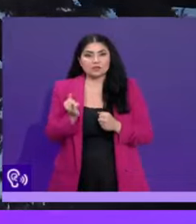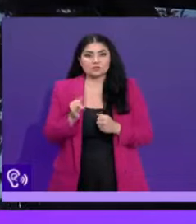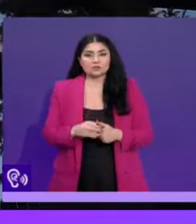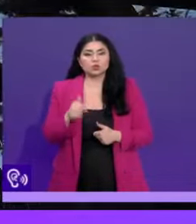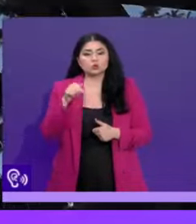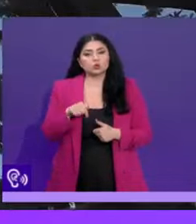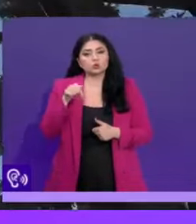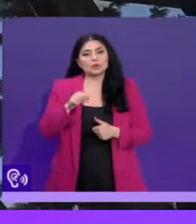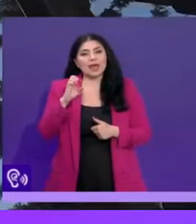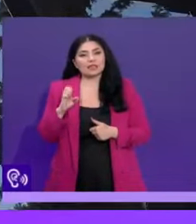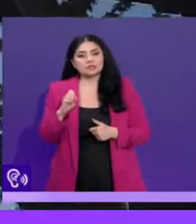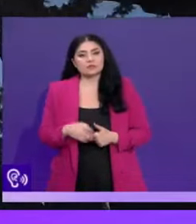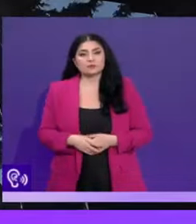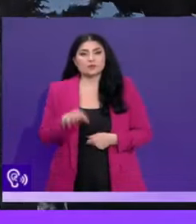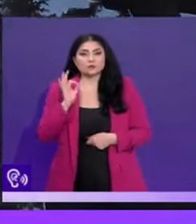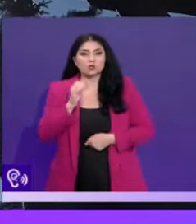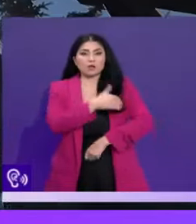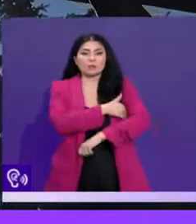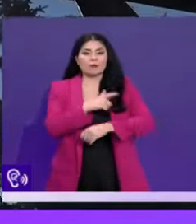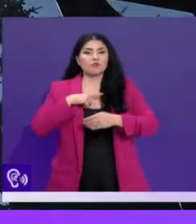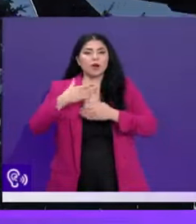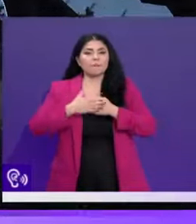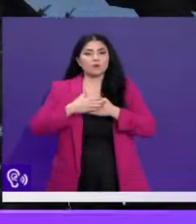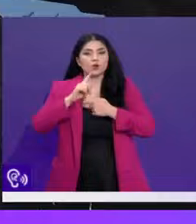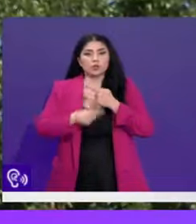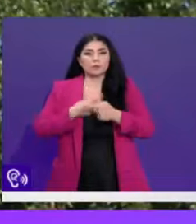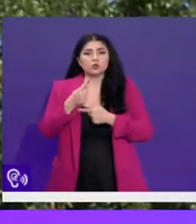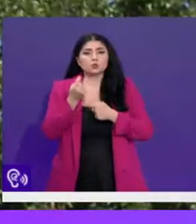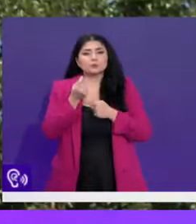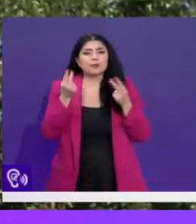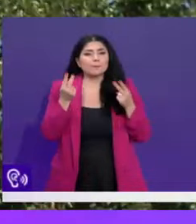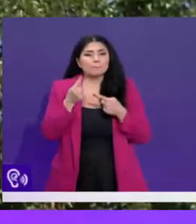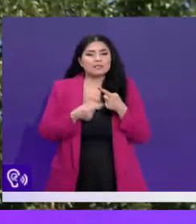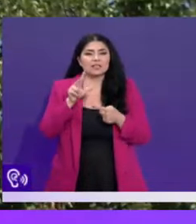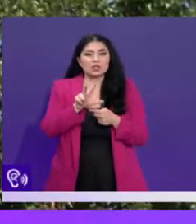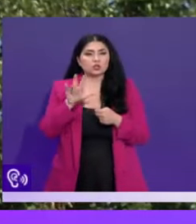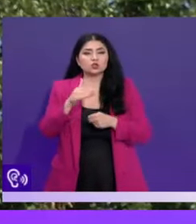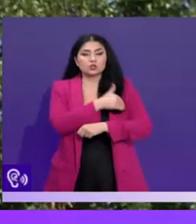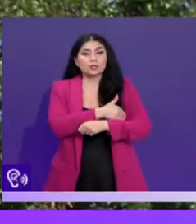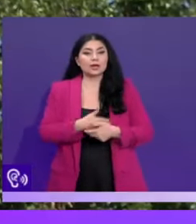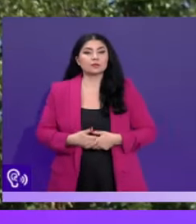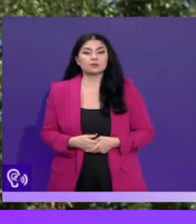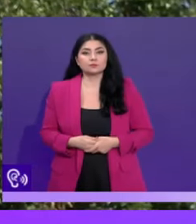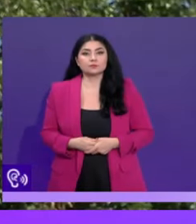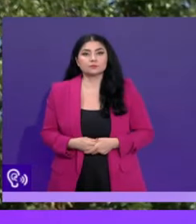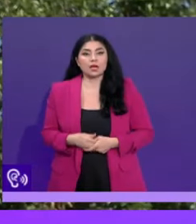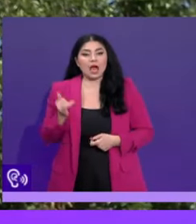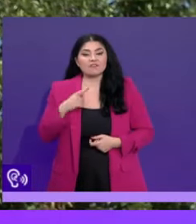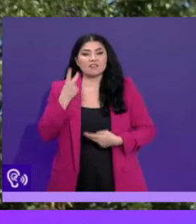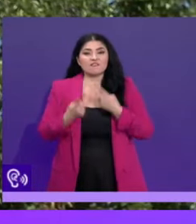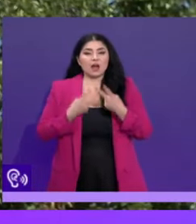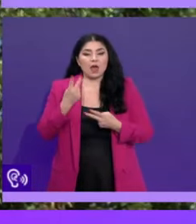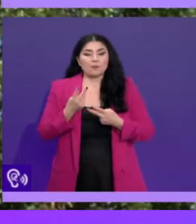sud-sud-est, mai ales, temperaturile se vor apropia și vor depăși ușor 35 de grade. Astăzi încă în vigoare o